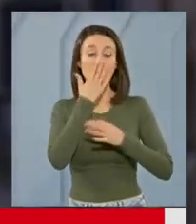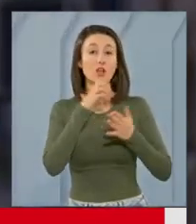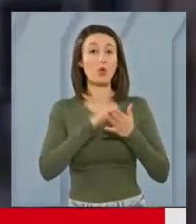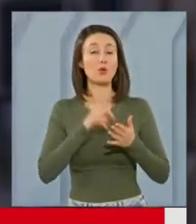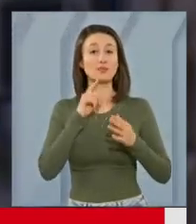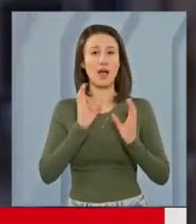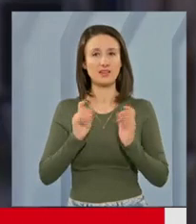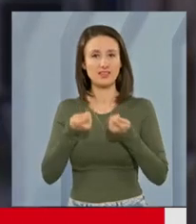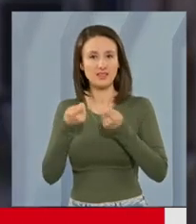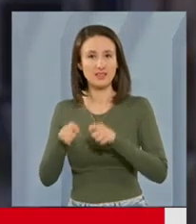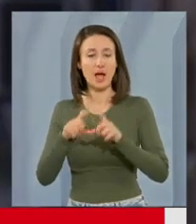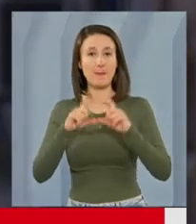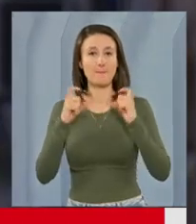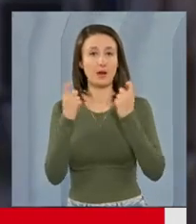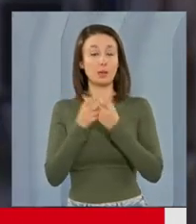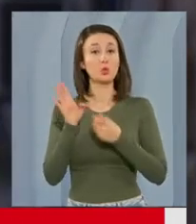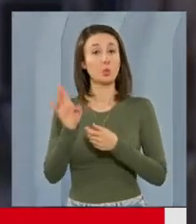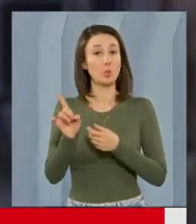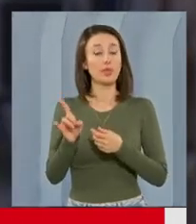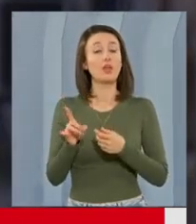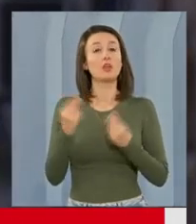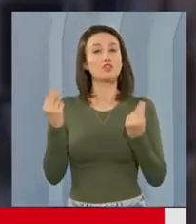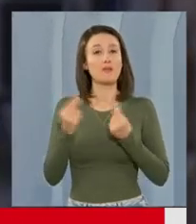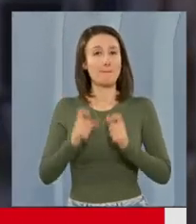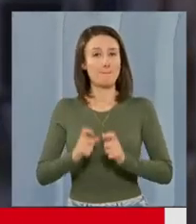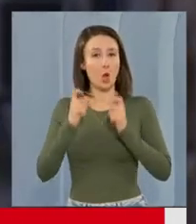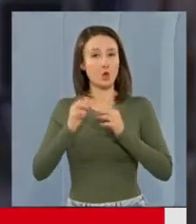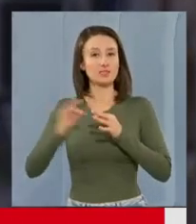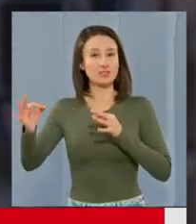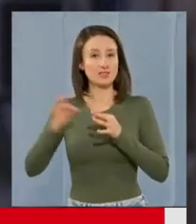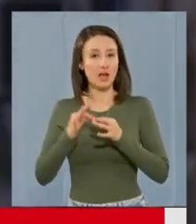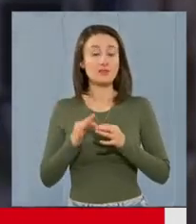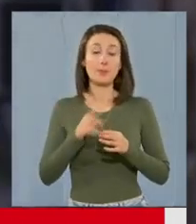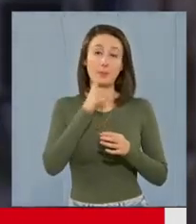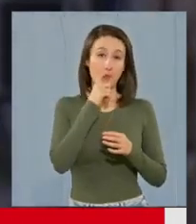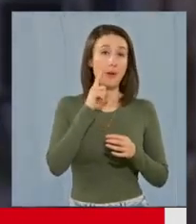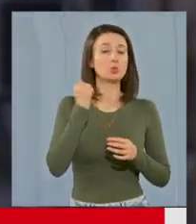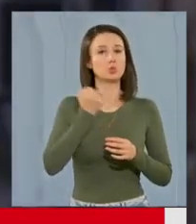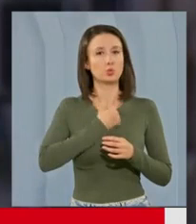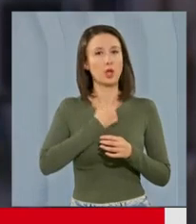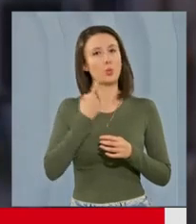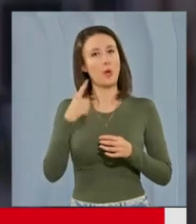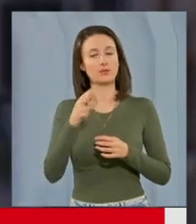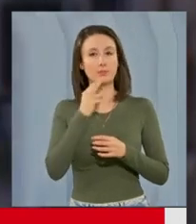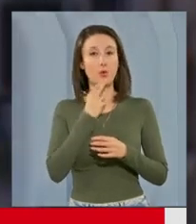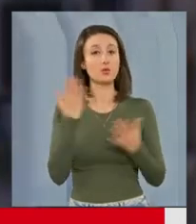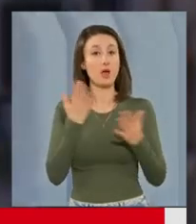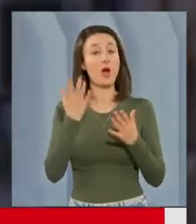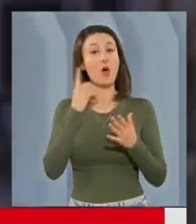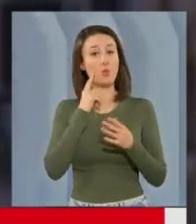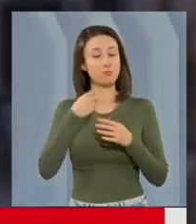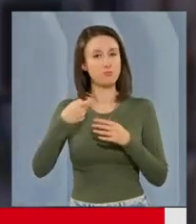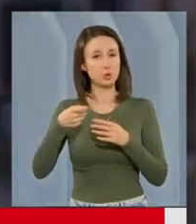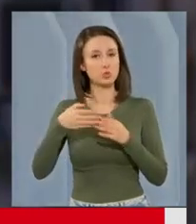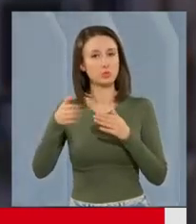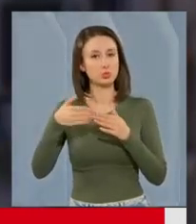și s a baricadat în apartamentul său situat la câteva blocuri distanță individul l a înjunghiat și pe unul dintre Polițiștii care i au bătut la